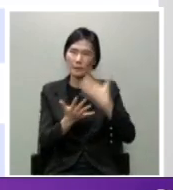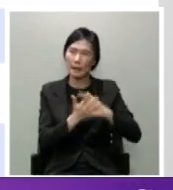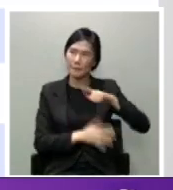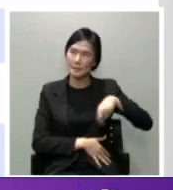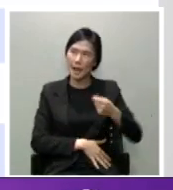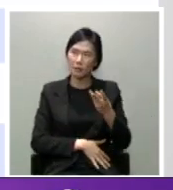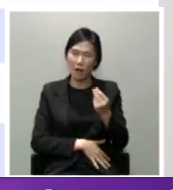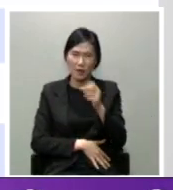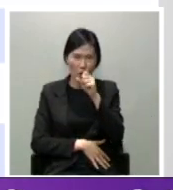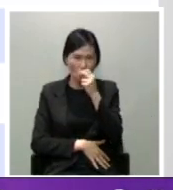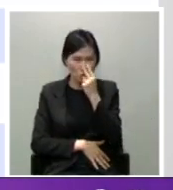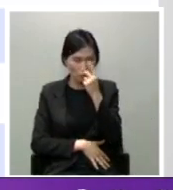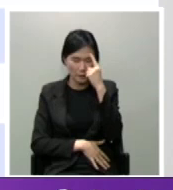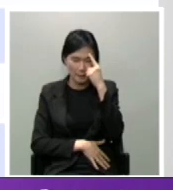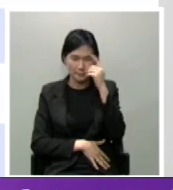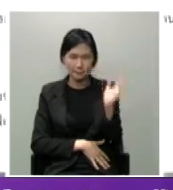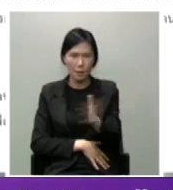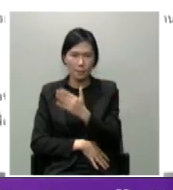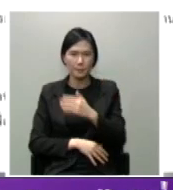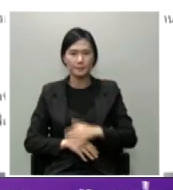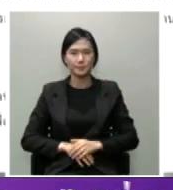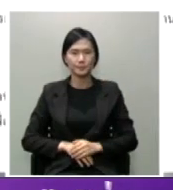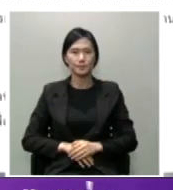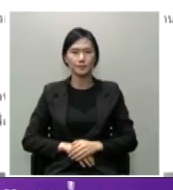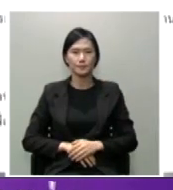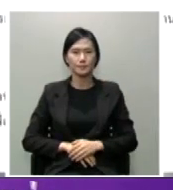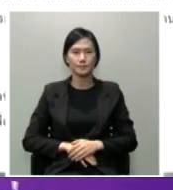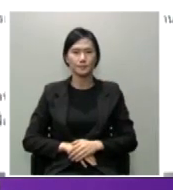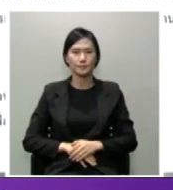ไหร่หน้าต่อไปครับ